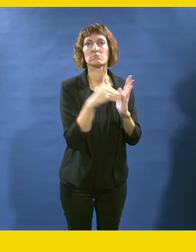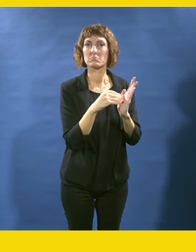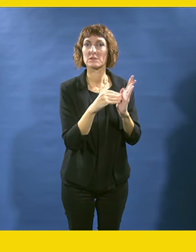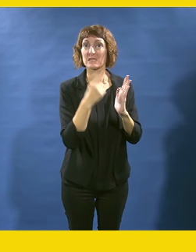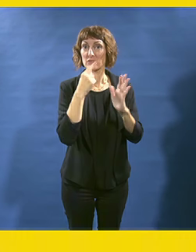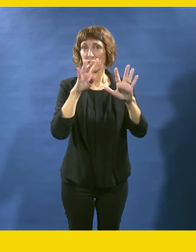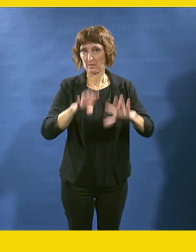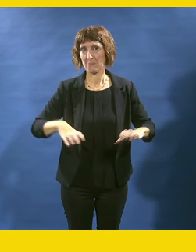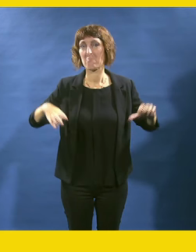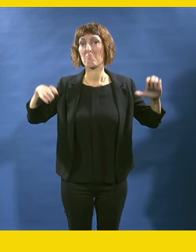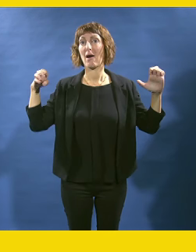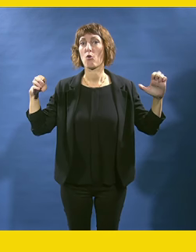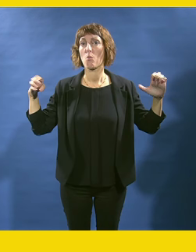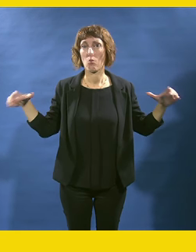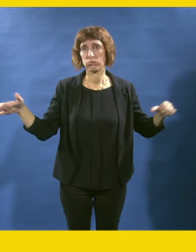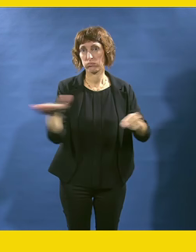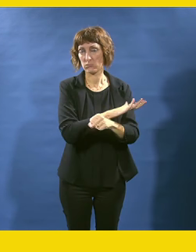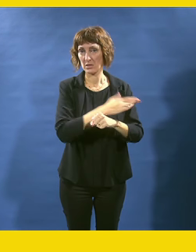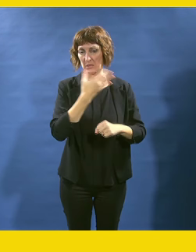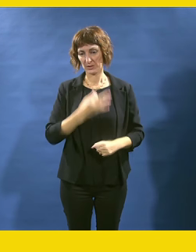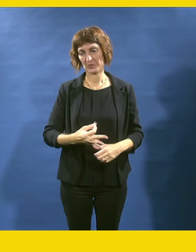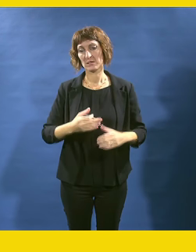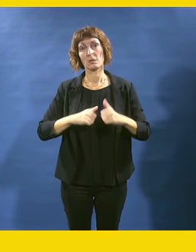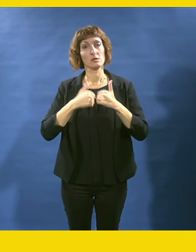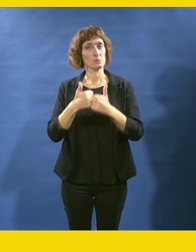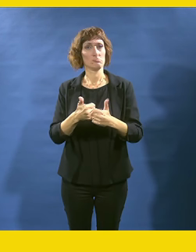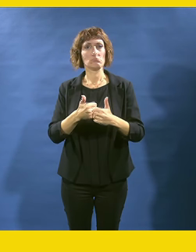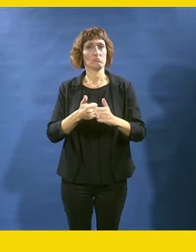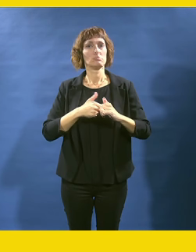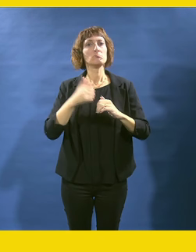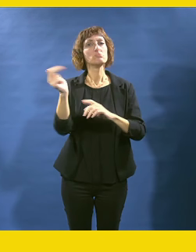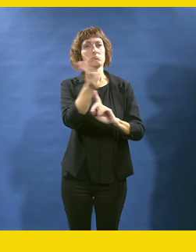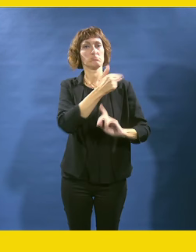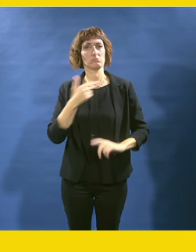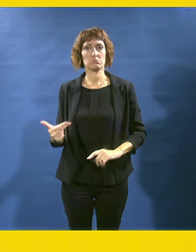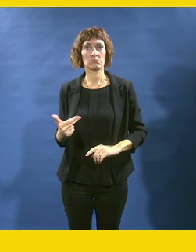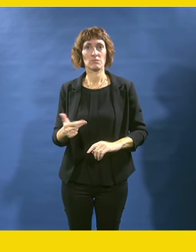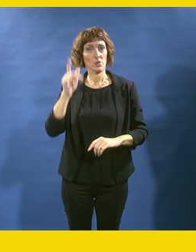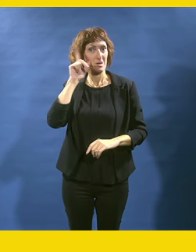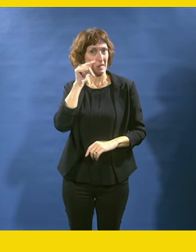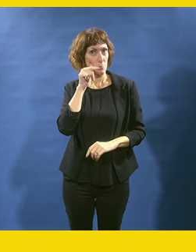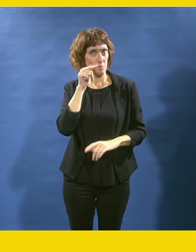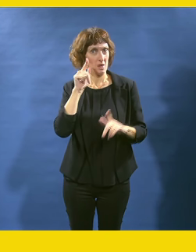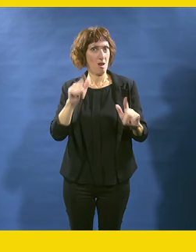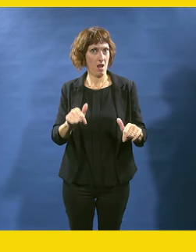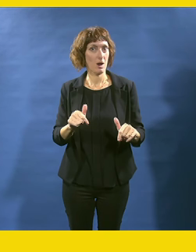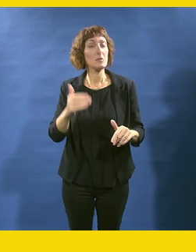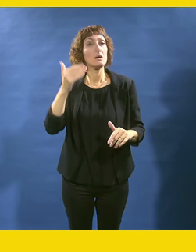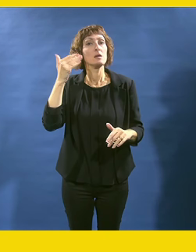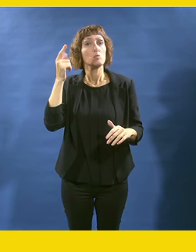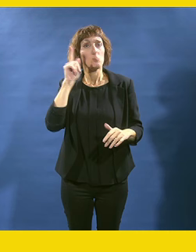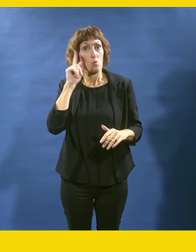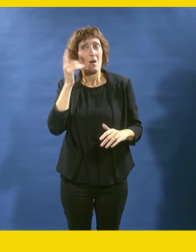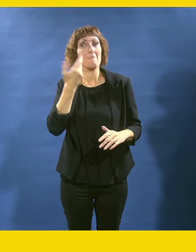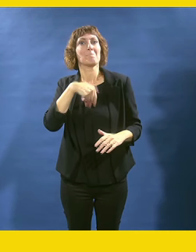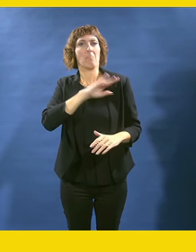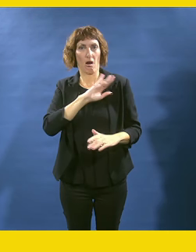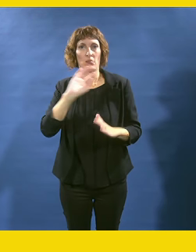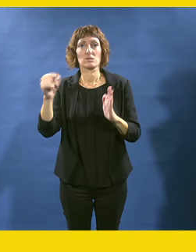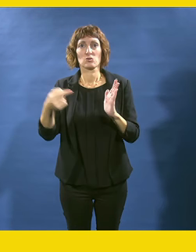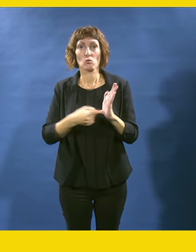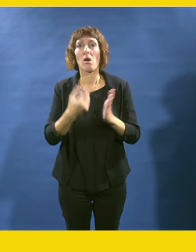nation, que la République ne pourrait plus jamais être la République sans le droit à l'avortement. Que c'était désormais un